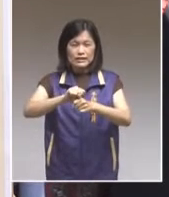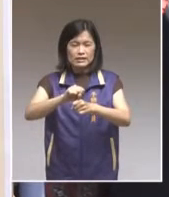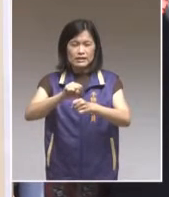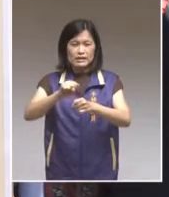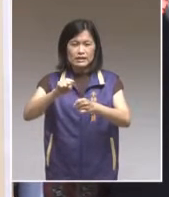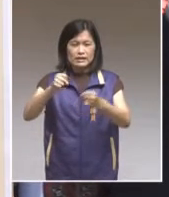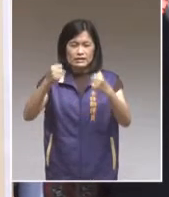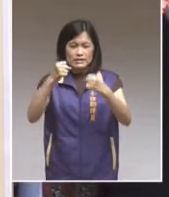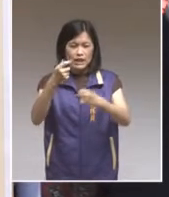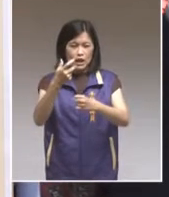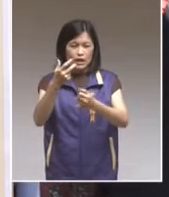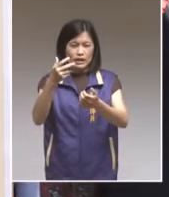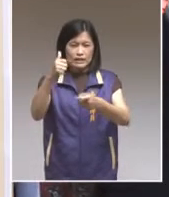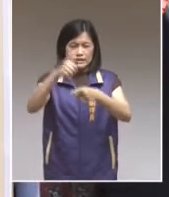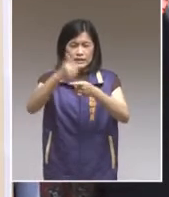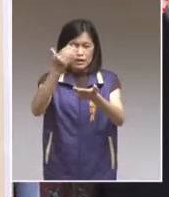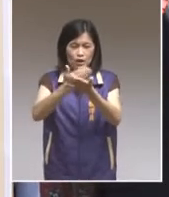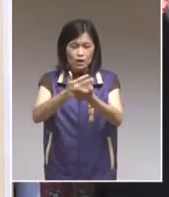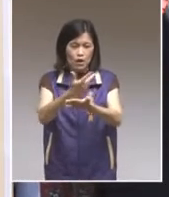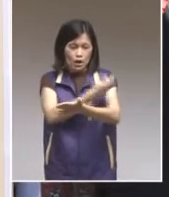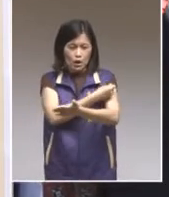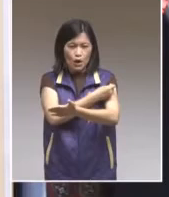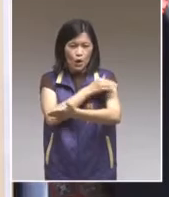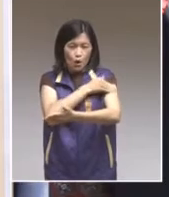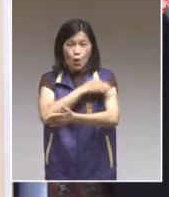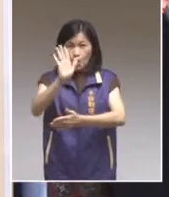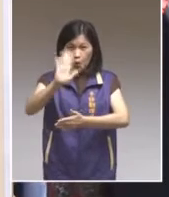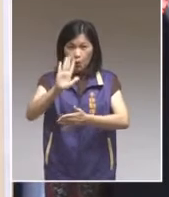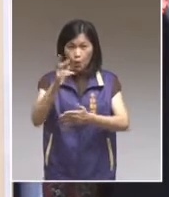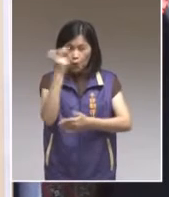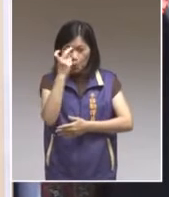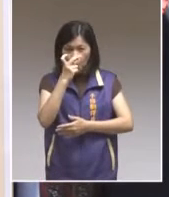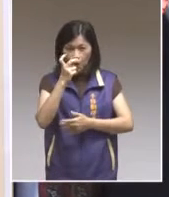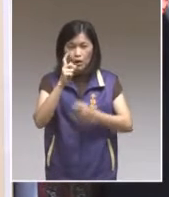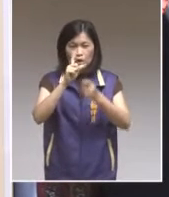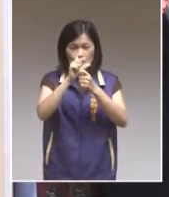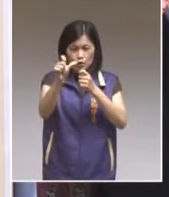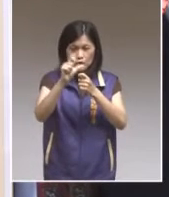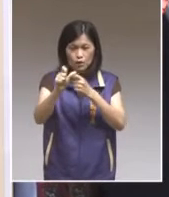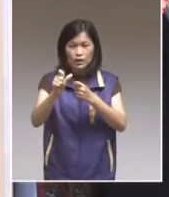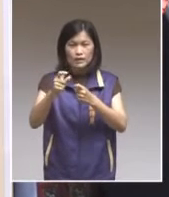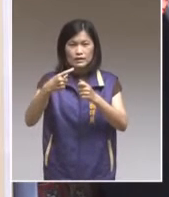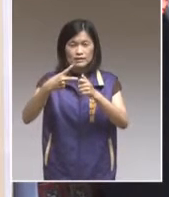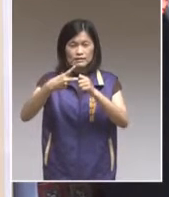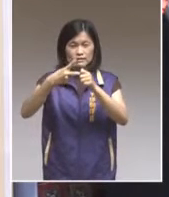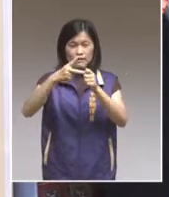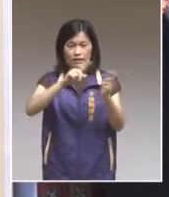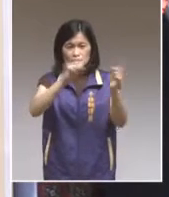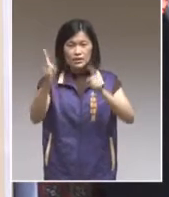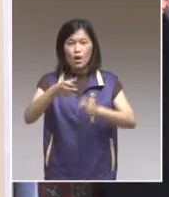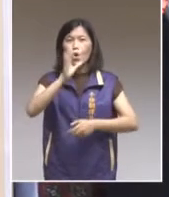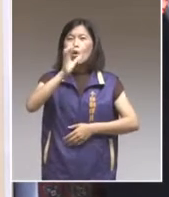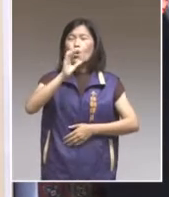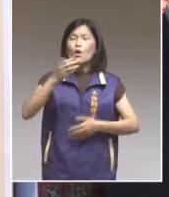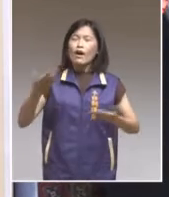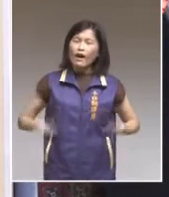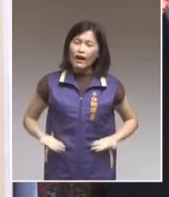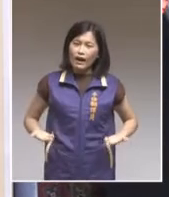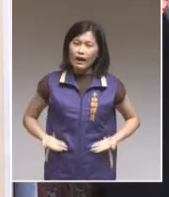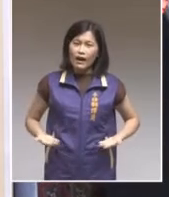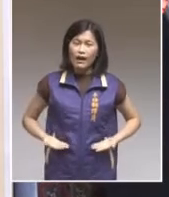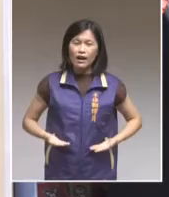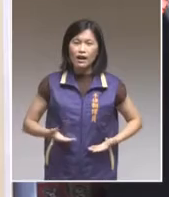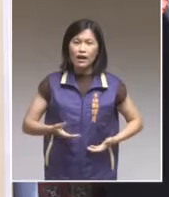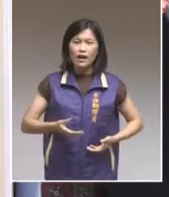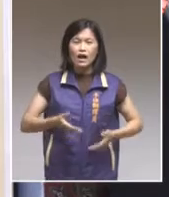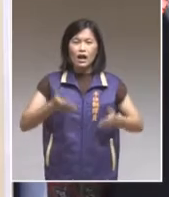抽，要观察15到30分钟。第二天要定期测量体温，喝水，休息，均衡的